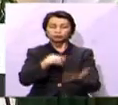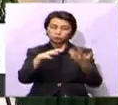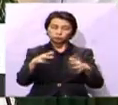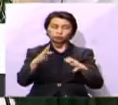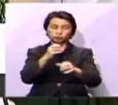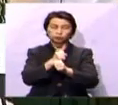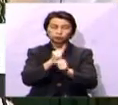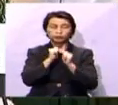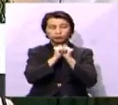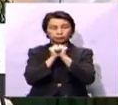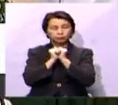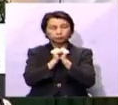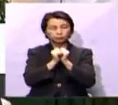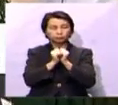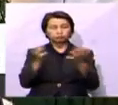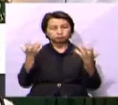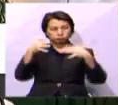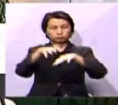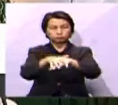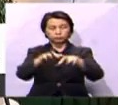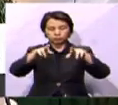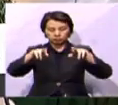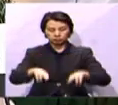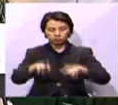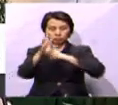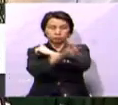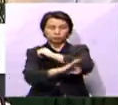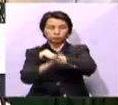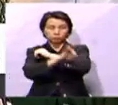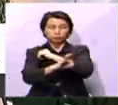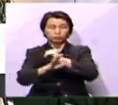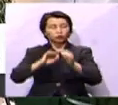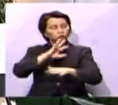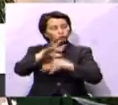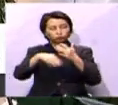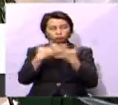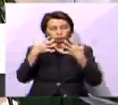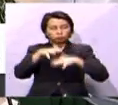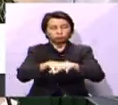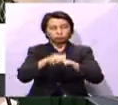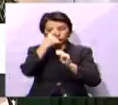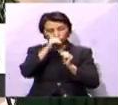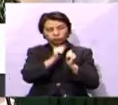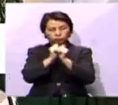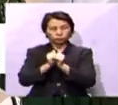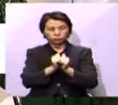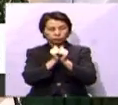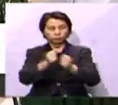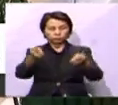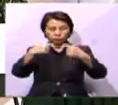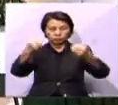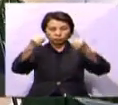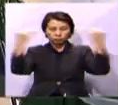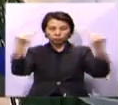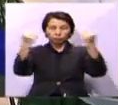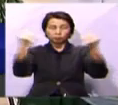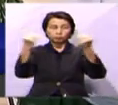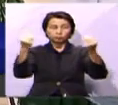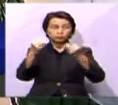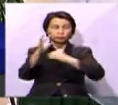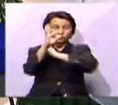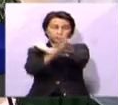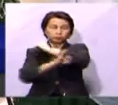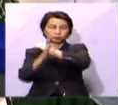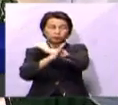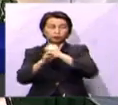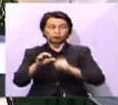dapat bersama-sama berkumpul rakyat Negeri Sembilan secara keseluruhannya untuk bersama-sama menghadiri Majlis Negeri